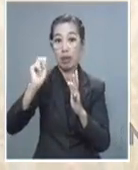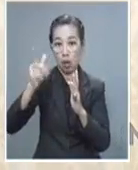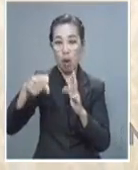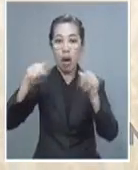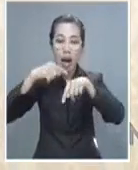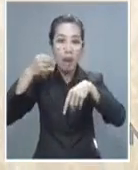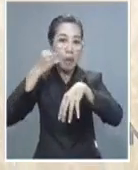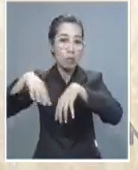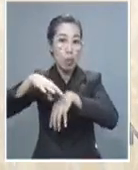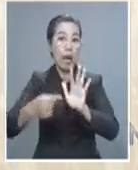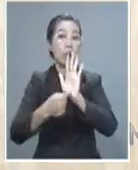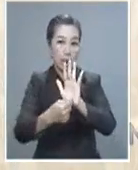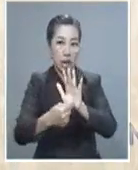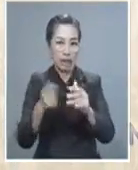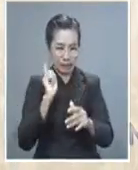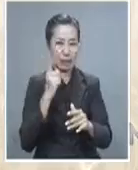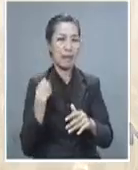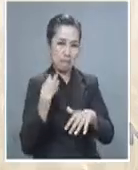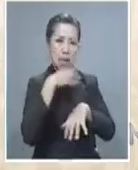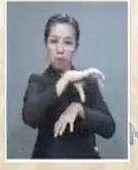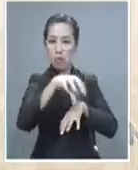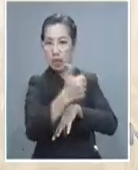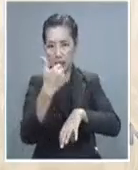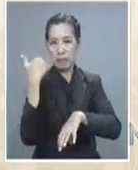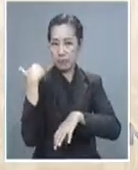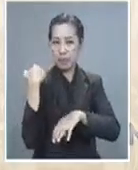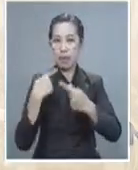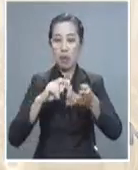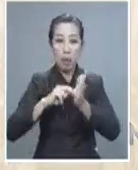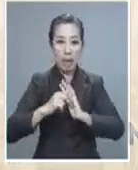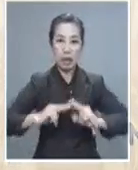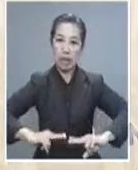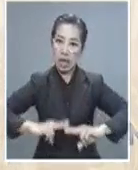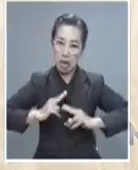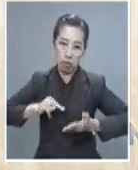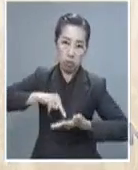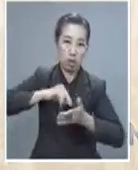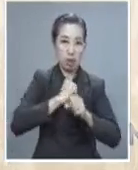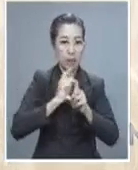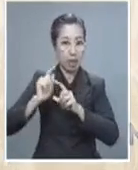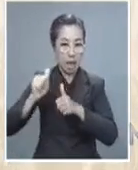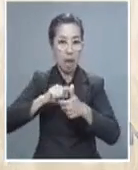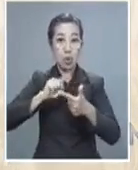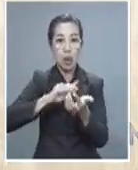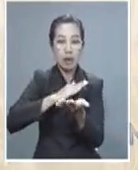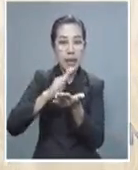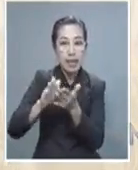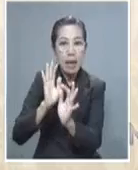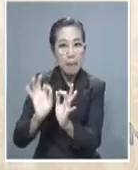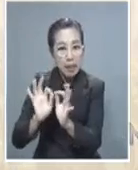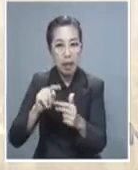บ้านนะคะที่ทำได้ประสบความสำเร็จแบบนี้นะพึ่งพาตัวเองหลักก็คือพึ่งพาตัวเองก่อนนะคะลดรายจ่ายแล้วก็เพิ่มราย